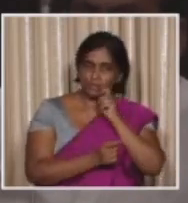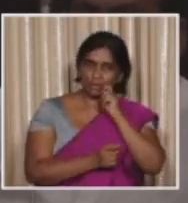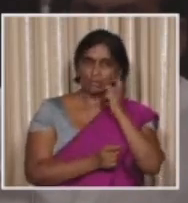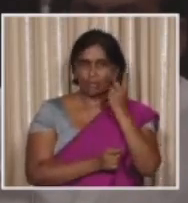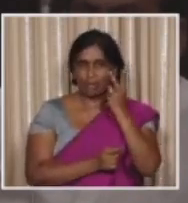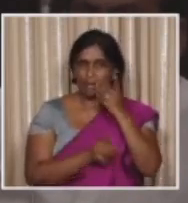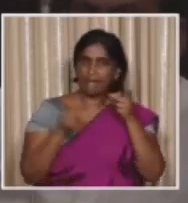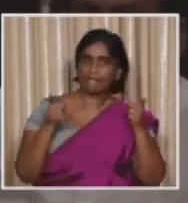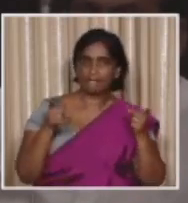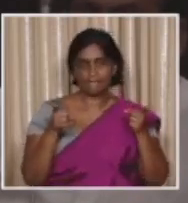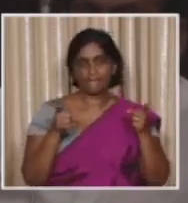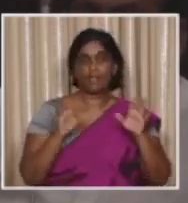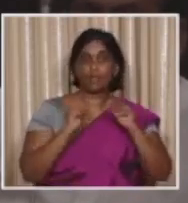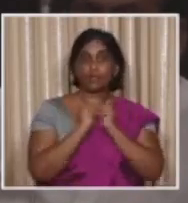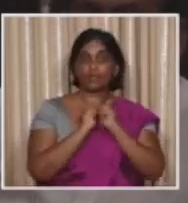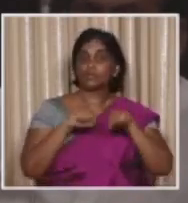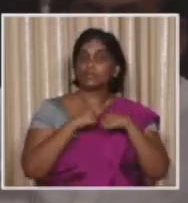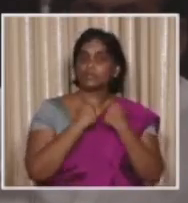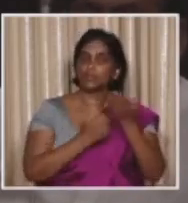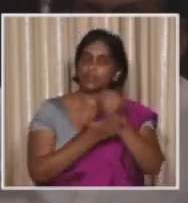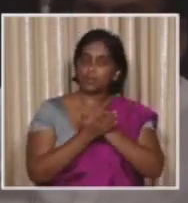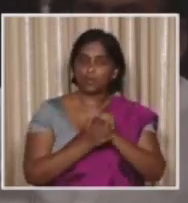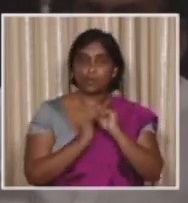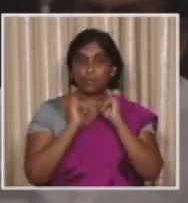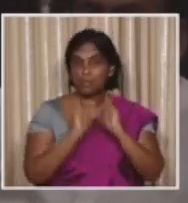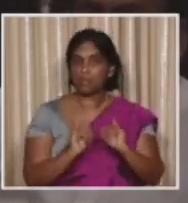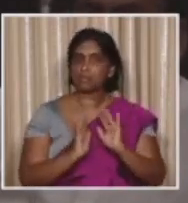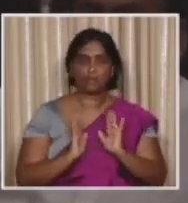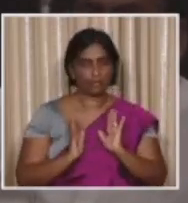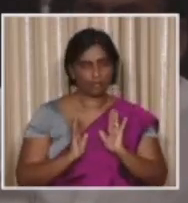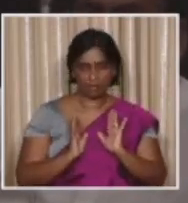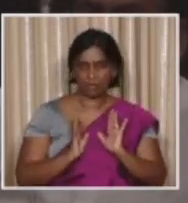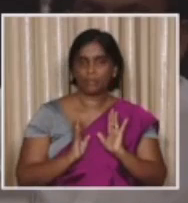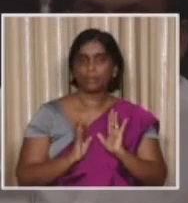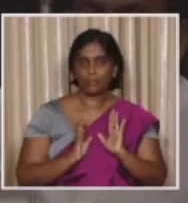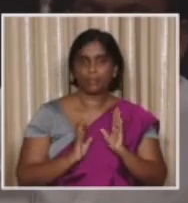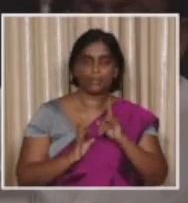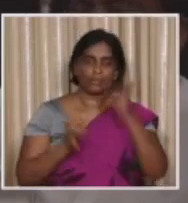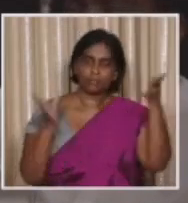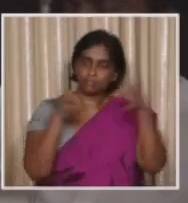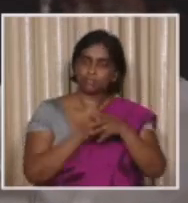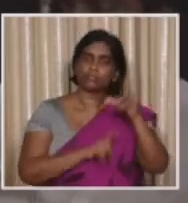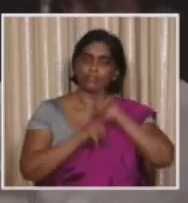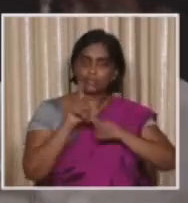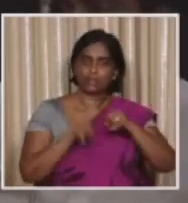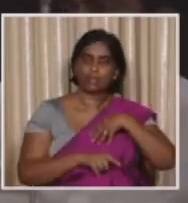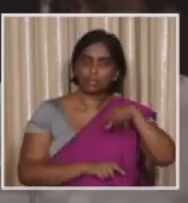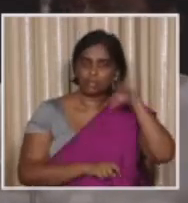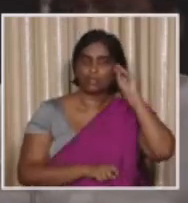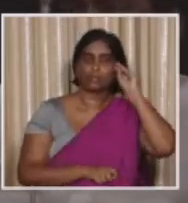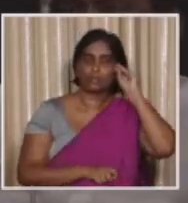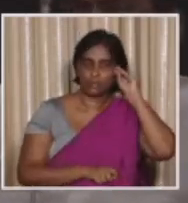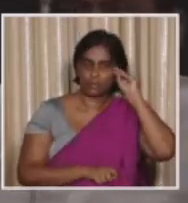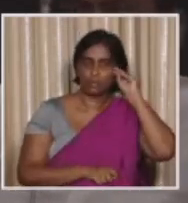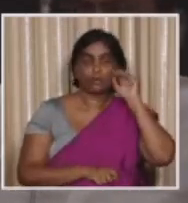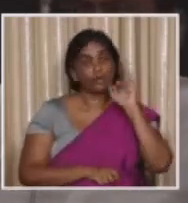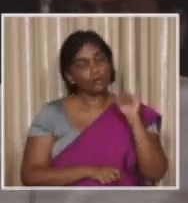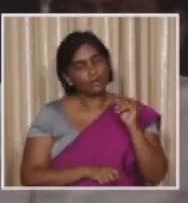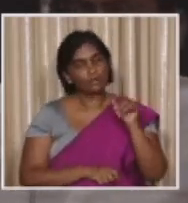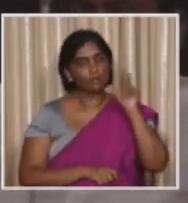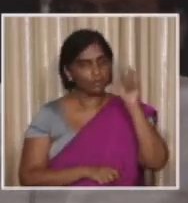තුනක් ඉන්නවා. හැබැයි වෘත්තීය සමිතිය හැම එකක්ම නරක කට්ටිය නෙවෙයි. අපි ගෙනලා සාකච්ඡා කරාම තේරුම් ගත්තා.